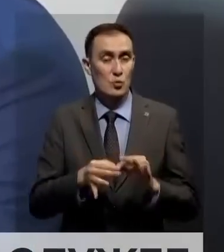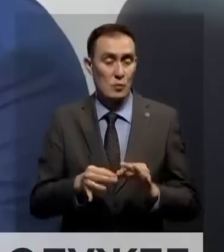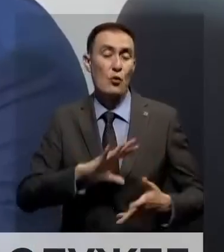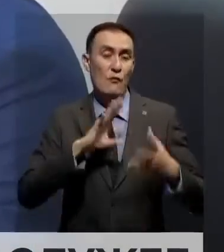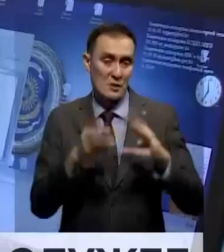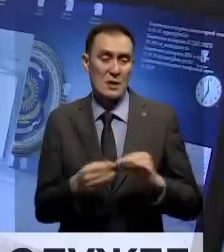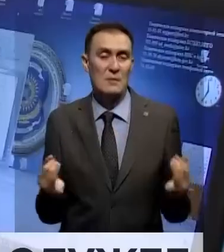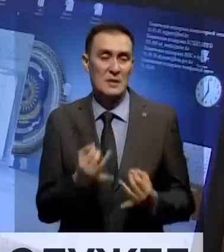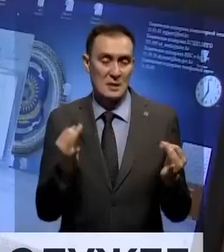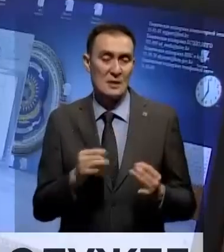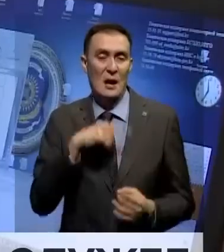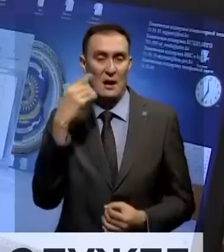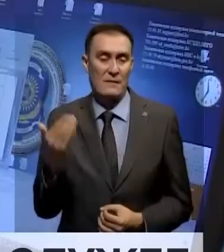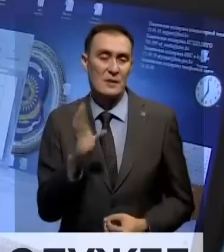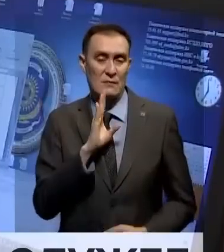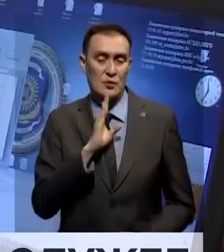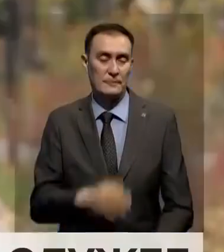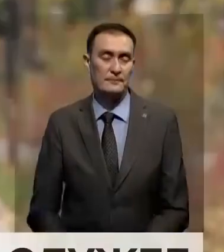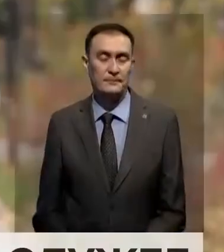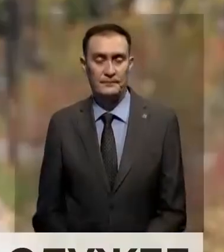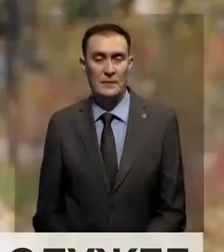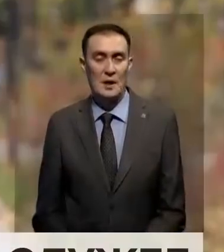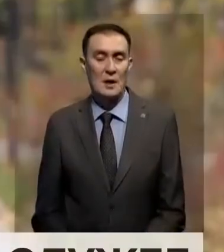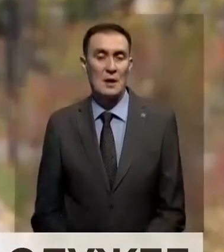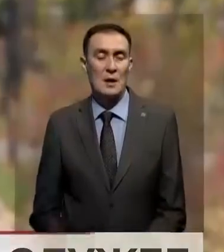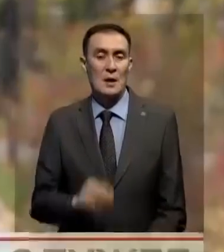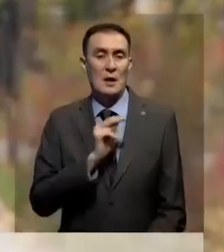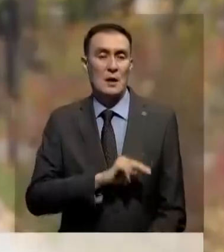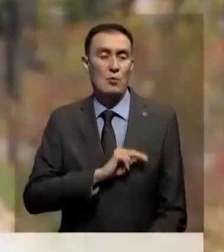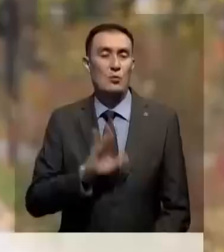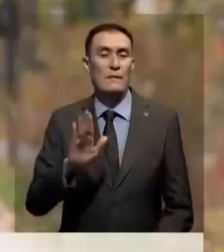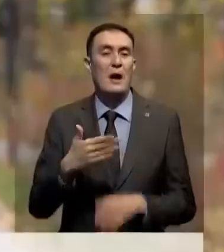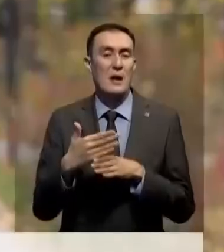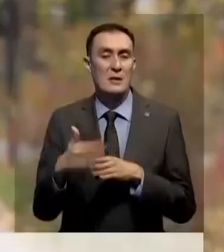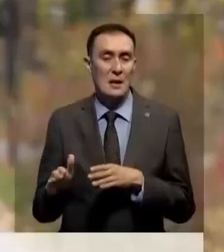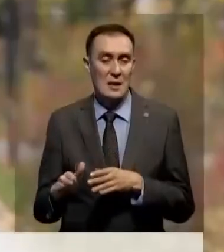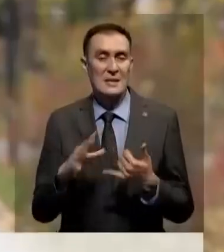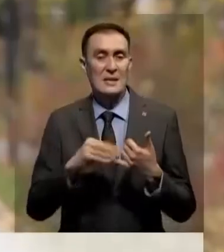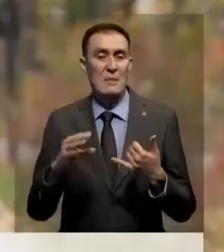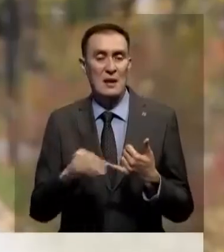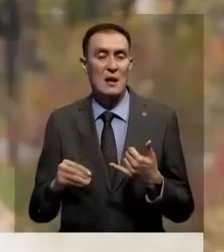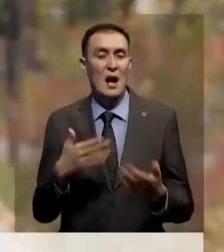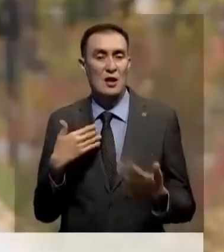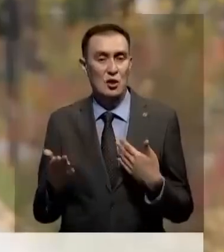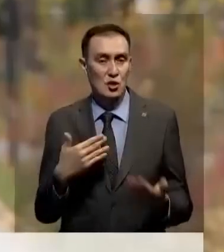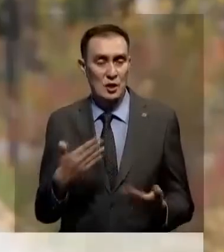целом интересная, признается Гульшамиля. Работаю в отделе земельных